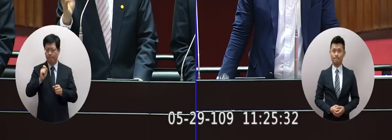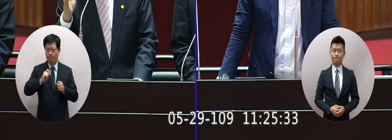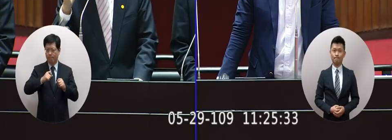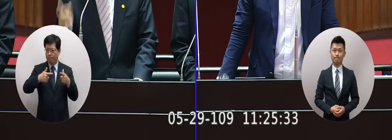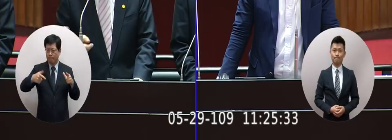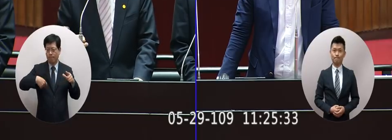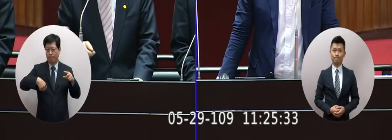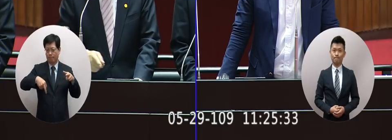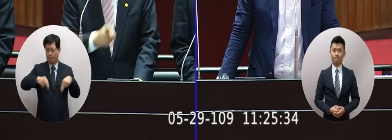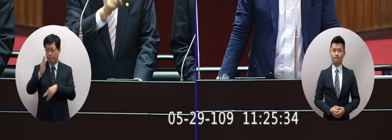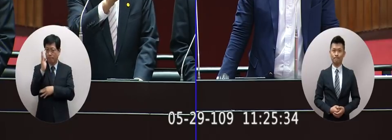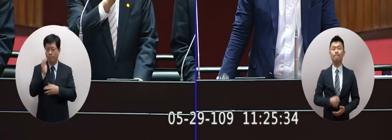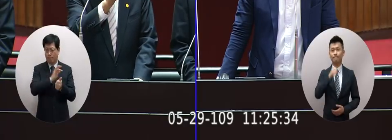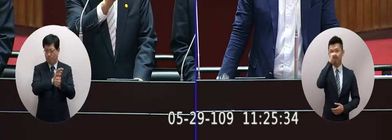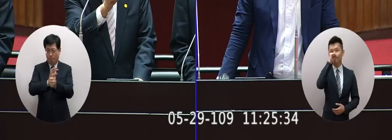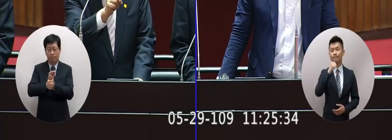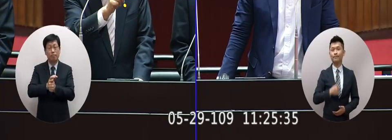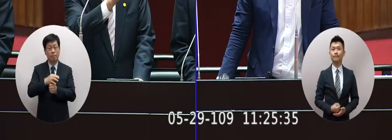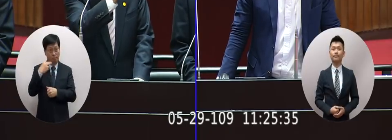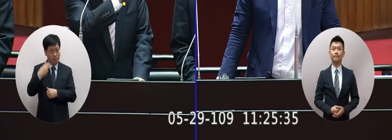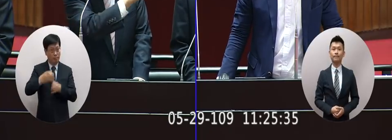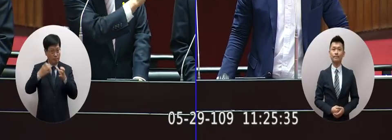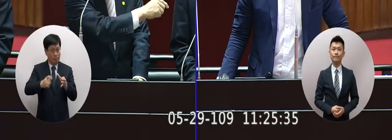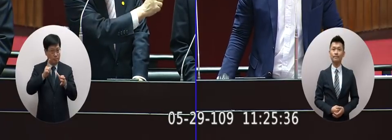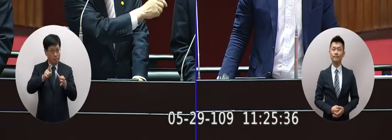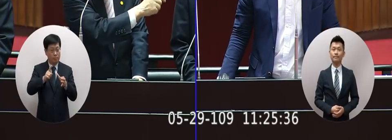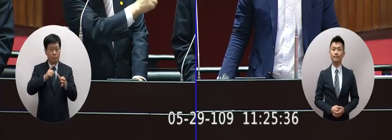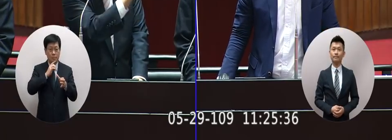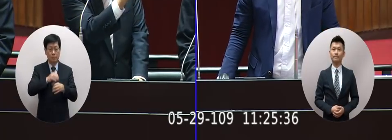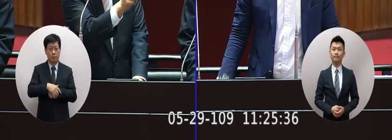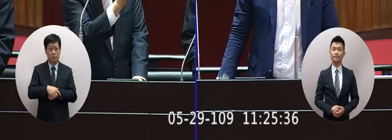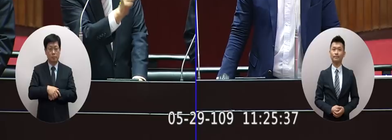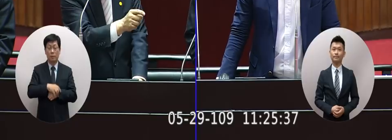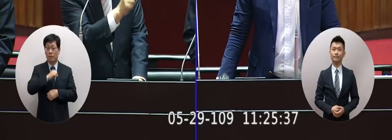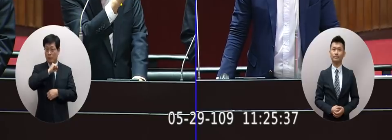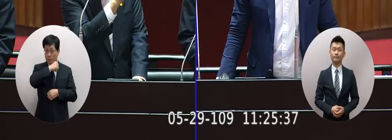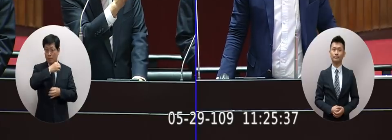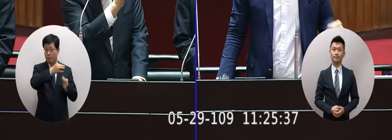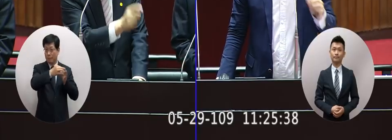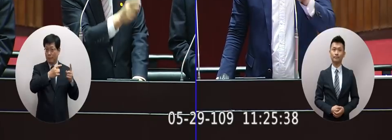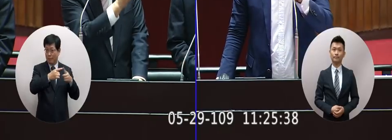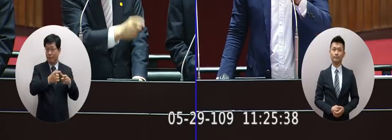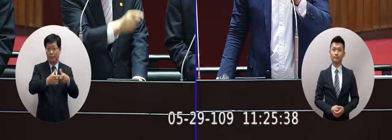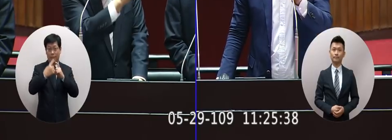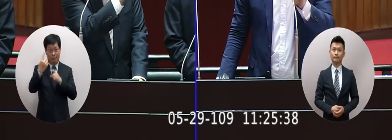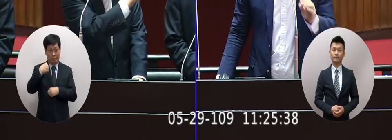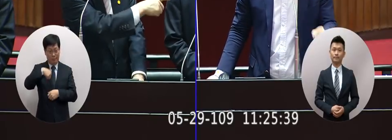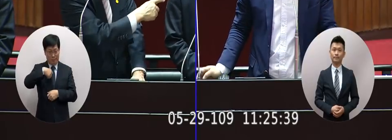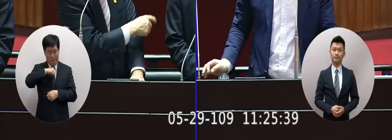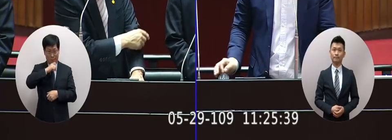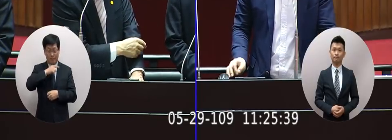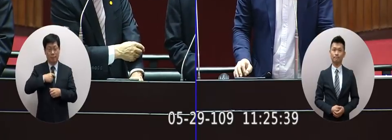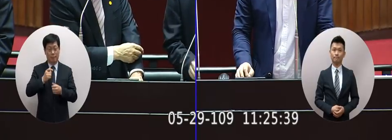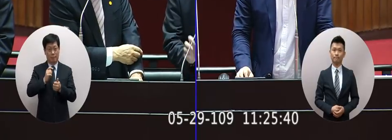政措施的方便，甚至阁设一个会台商会台事务所。 迄